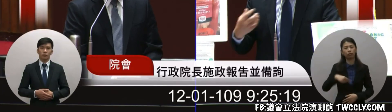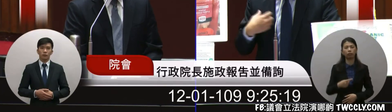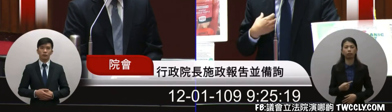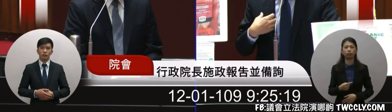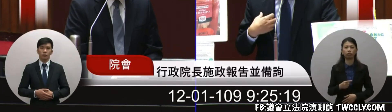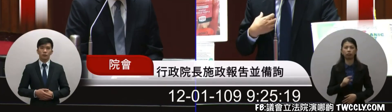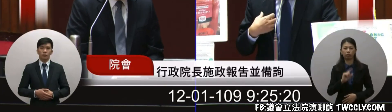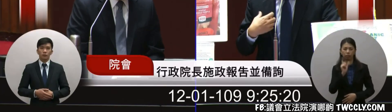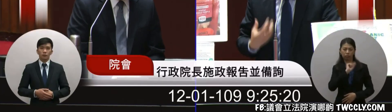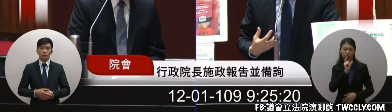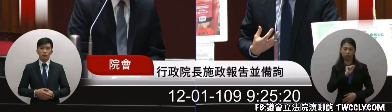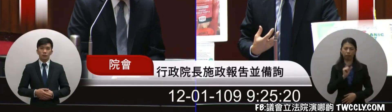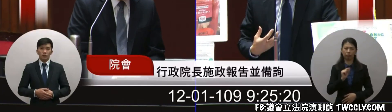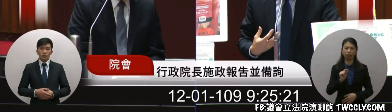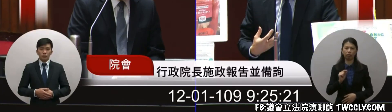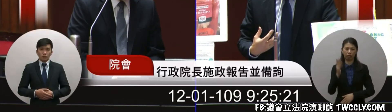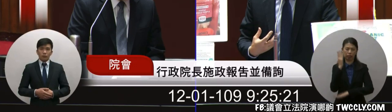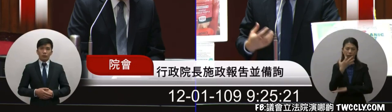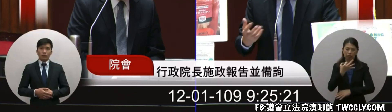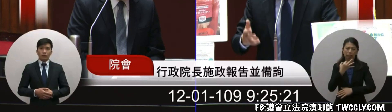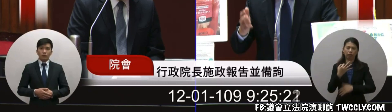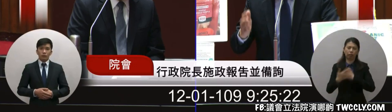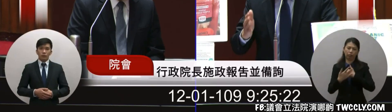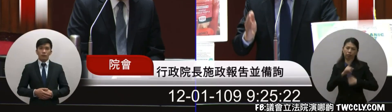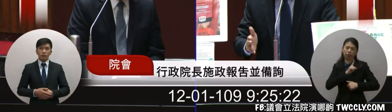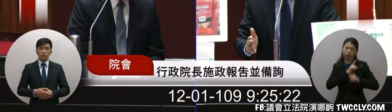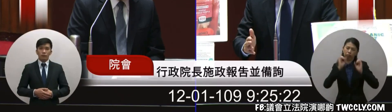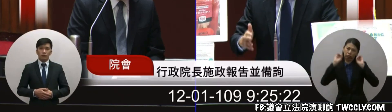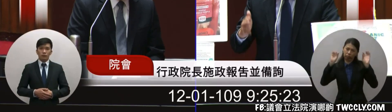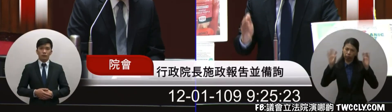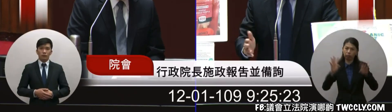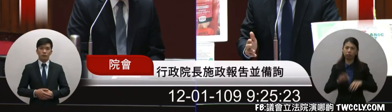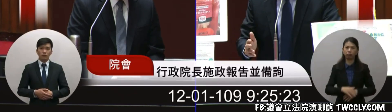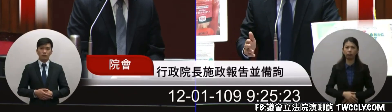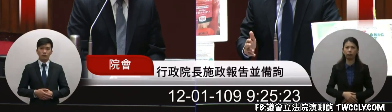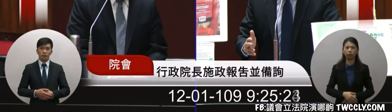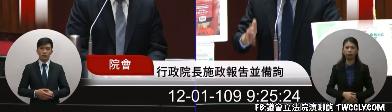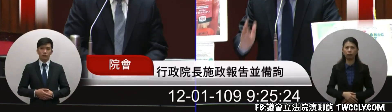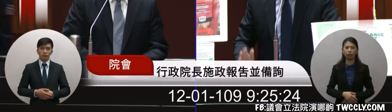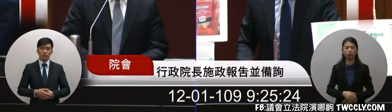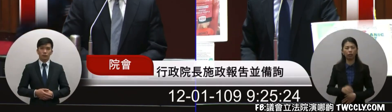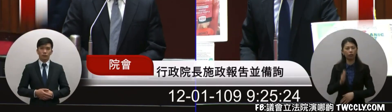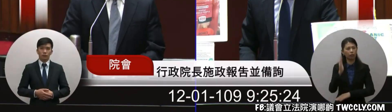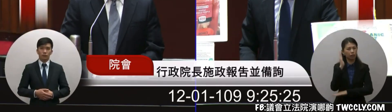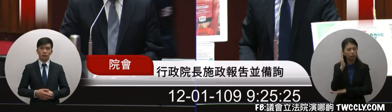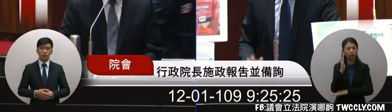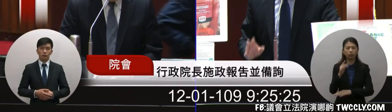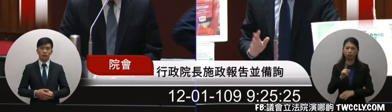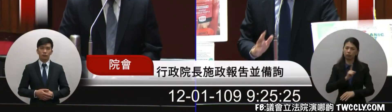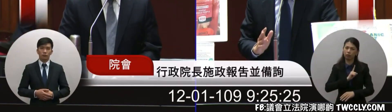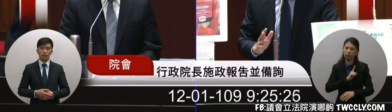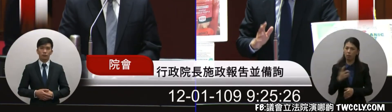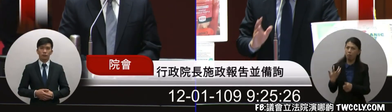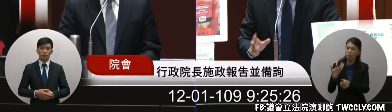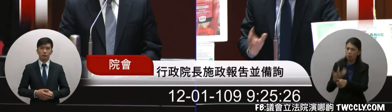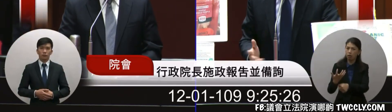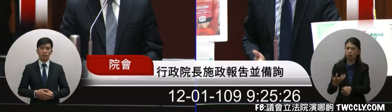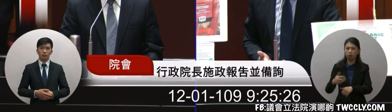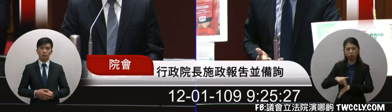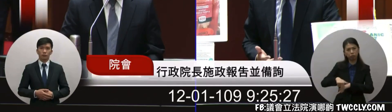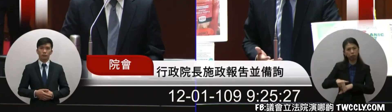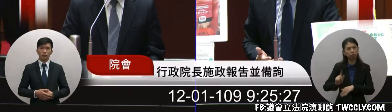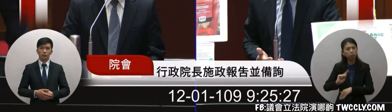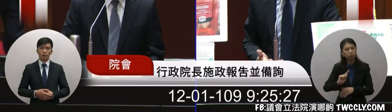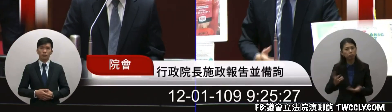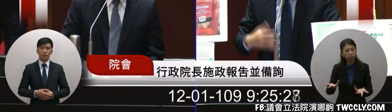在做自己的宣传等等这些事情，我觉得在这个体制上政府采购上这真的要很清楚，这因为马上就可能